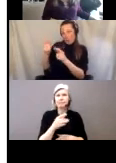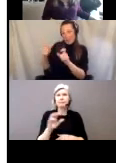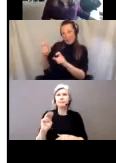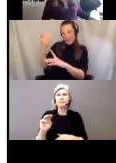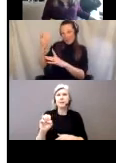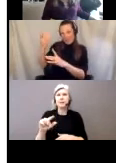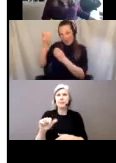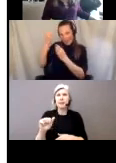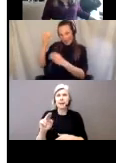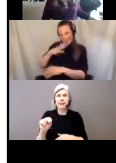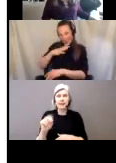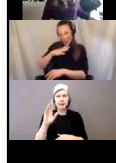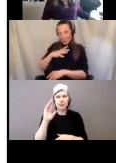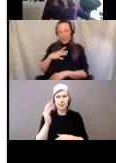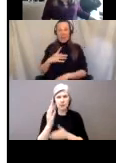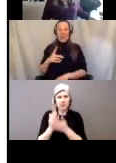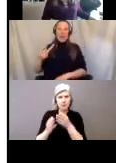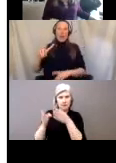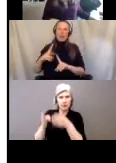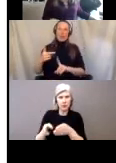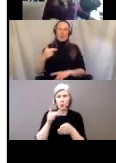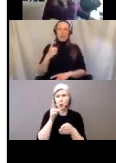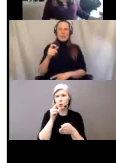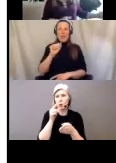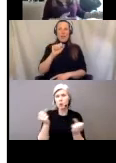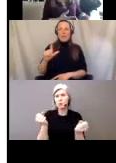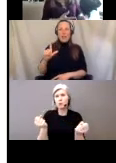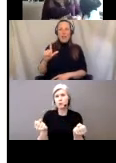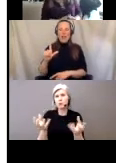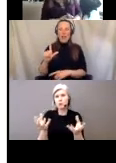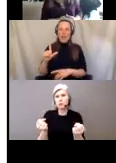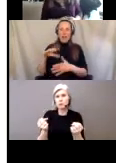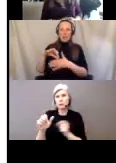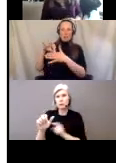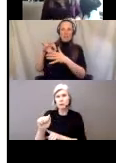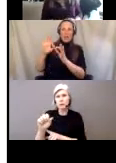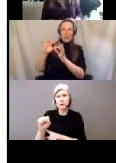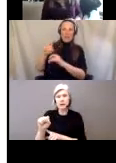une question de quelqu'un en AFL.